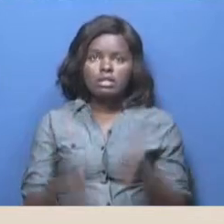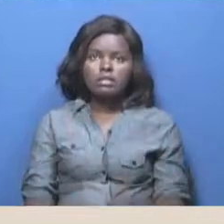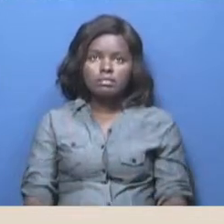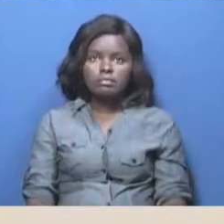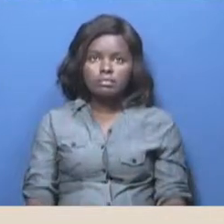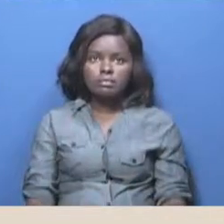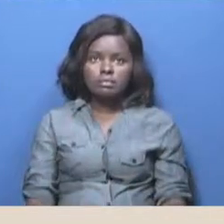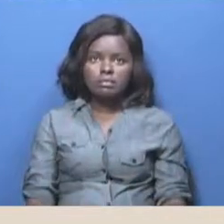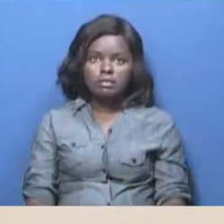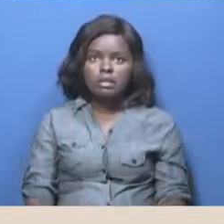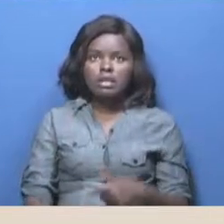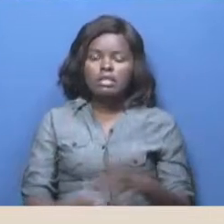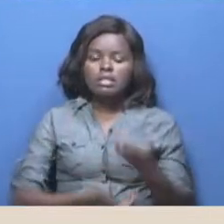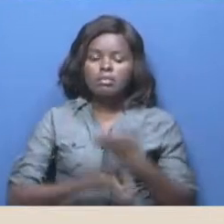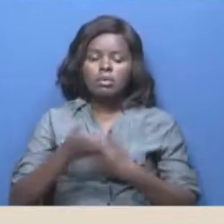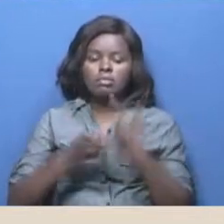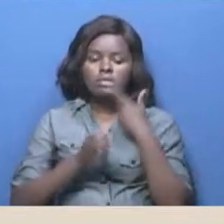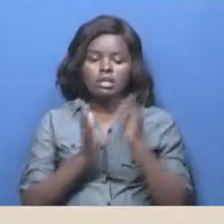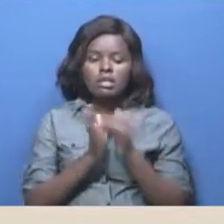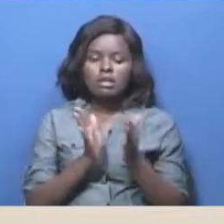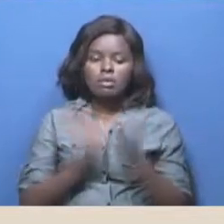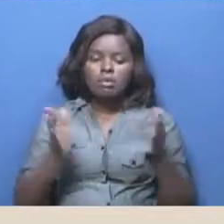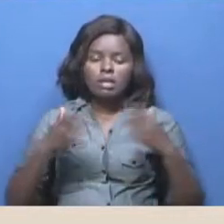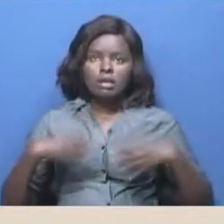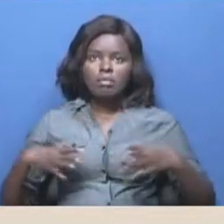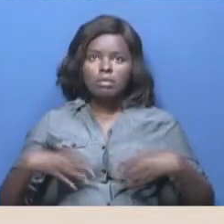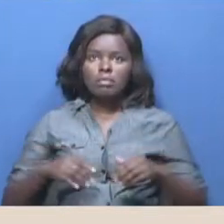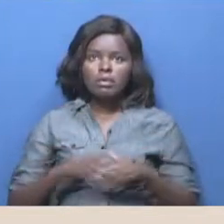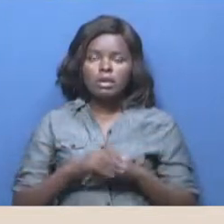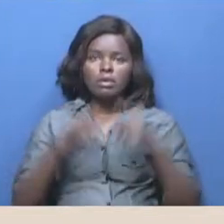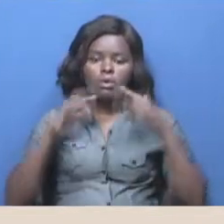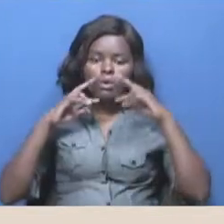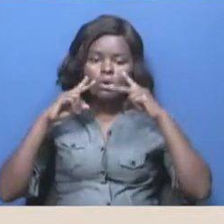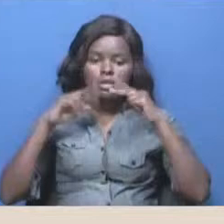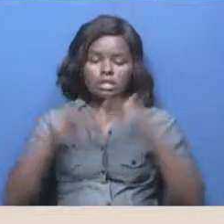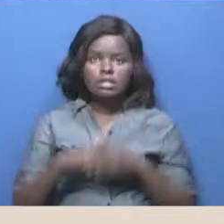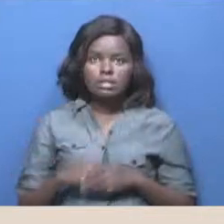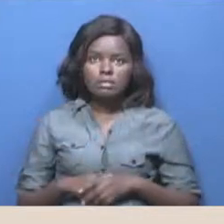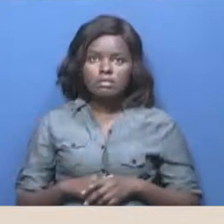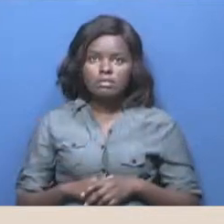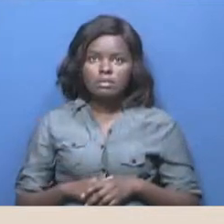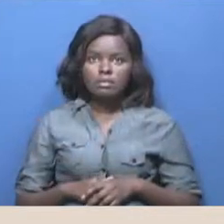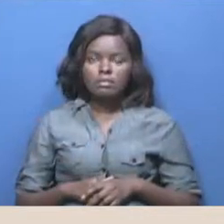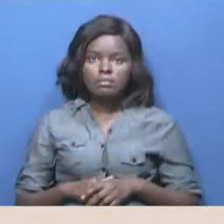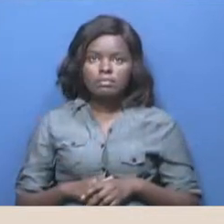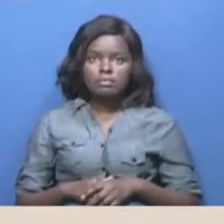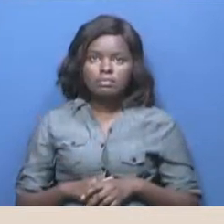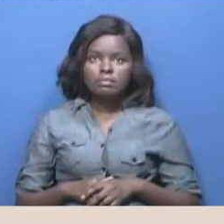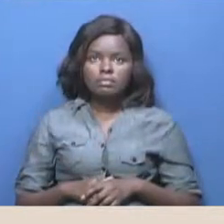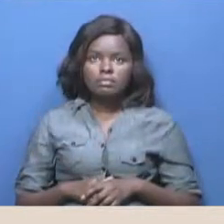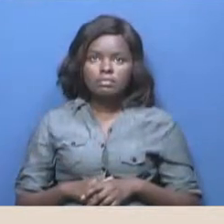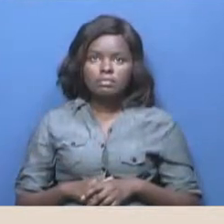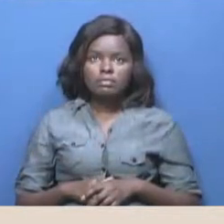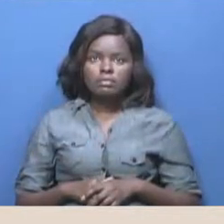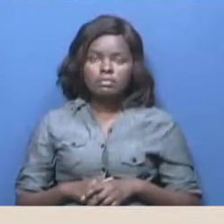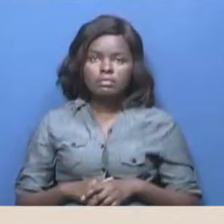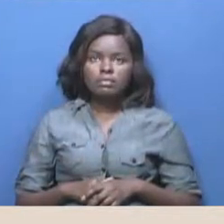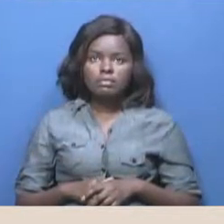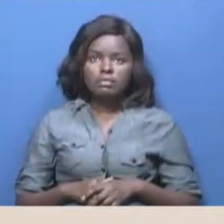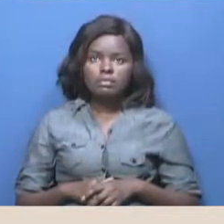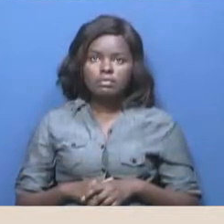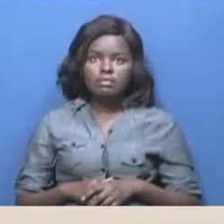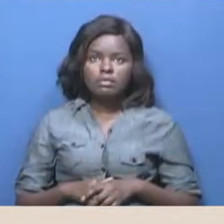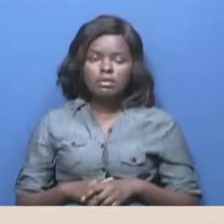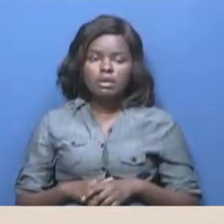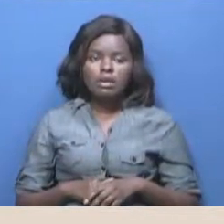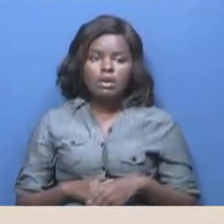rĩrĩa economy ĩratuĩkire nĩ kũhingũrwo, andũ arĩa me thĩinĩ wa mĩkawa, andũ arĩa me thĩinĩ wa gwa kũrĩo